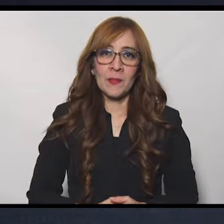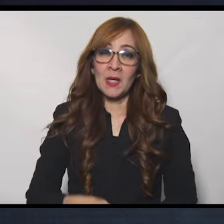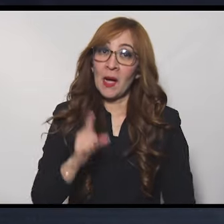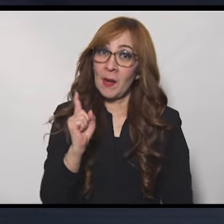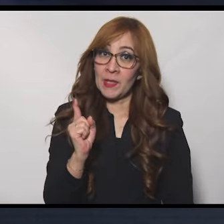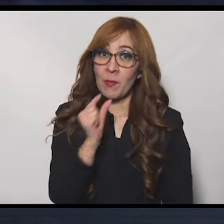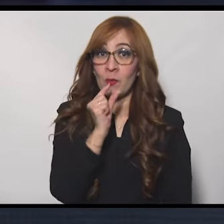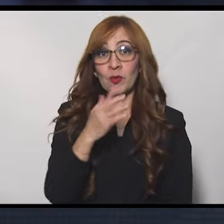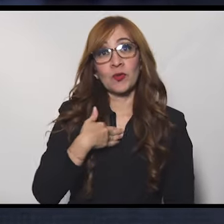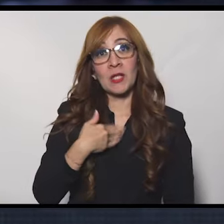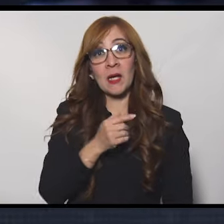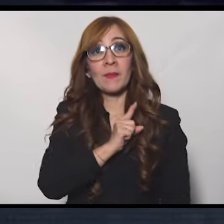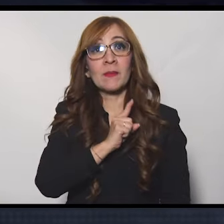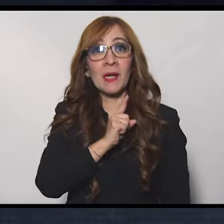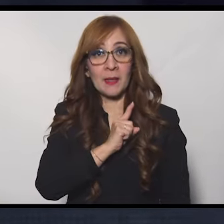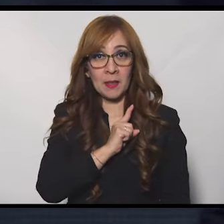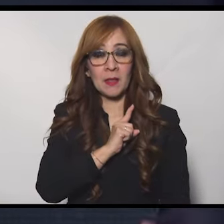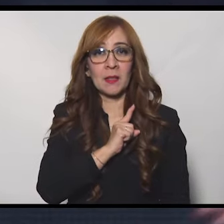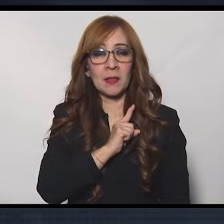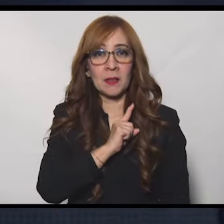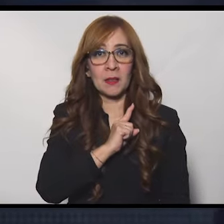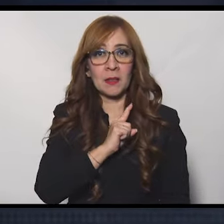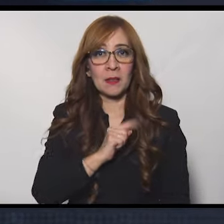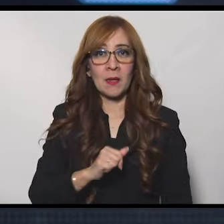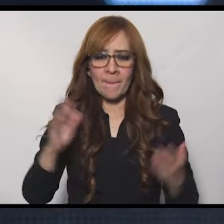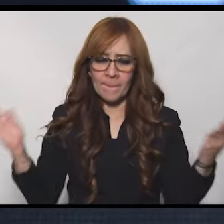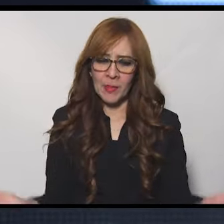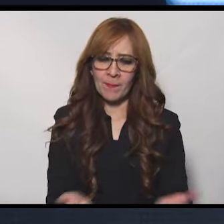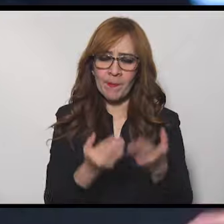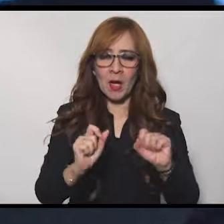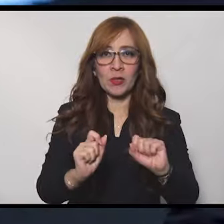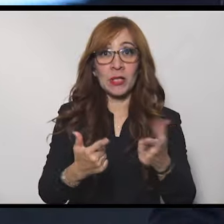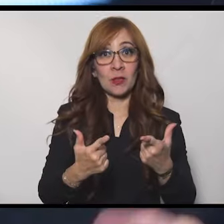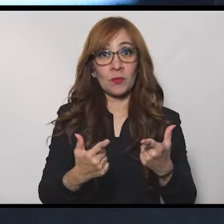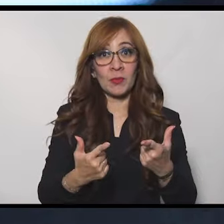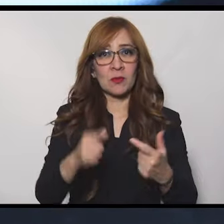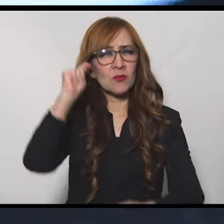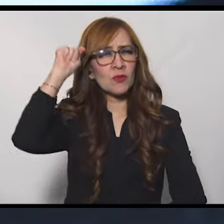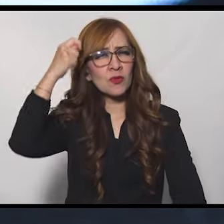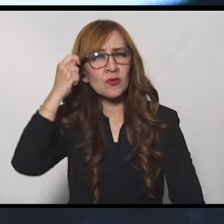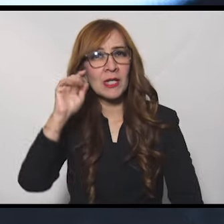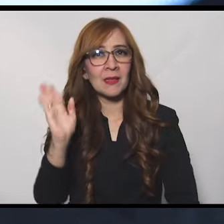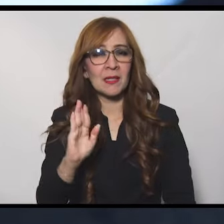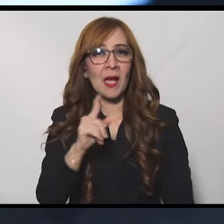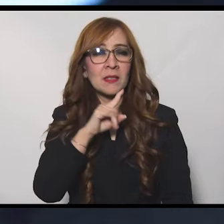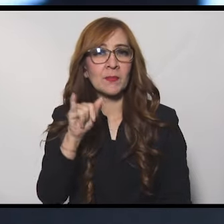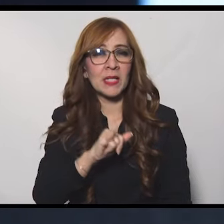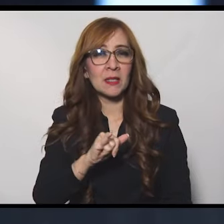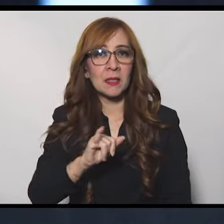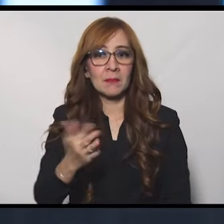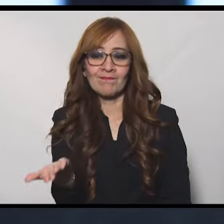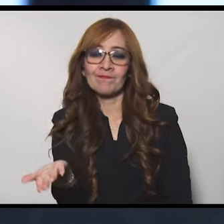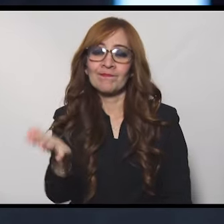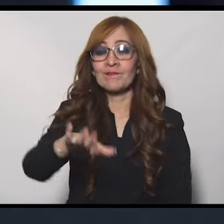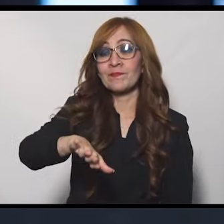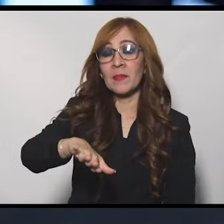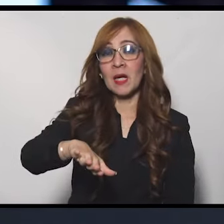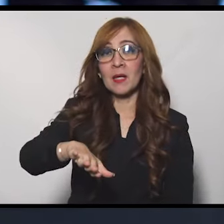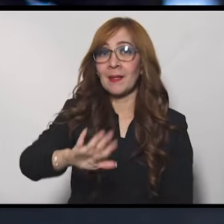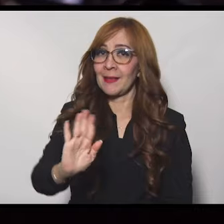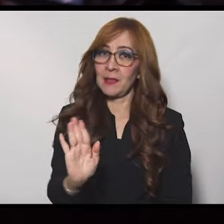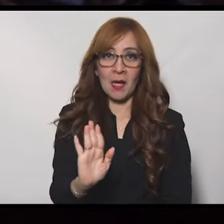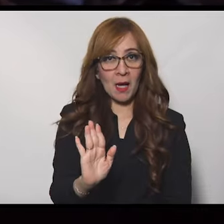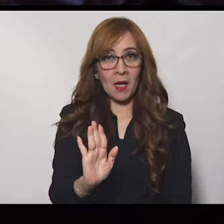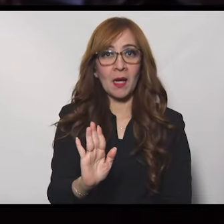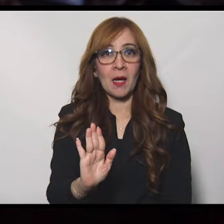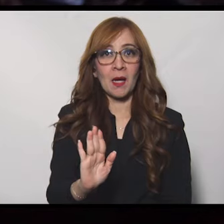Karena bagi saya pribadi ya Bapak Ibu sekalian, membangun hidup itu enggak mudah seperti memutar balikan telapak tangan gitu loh.